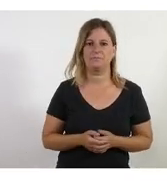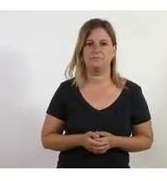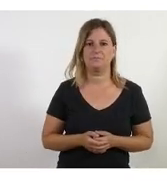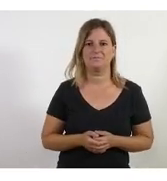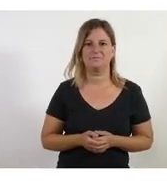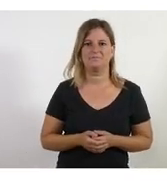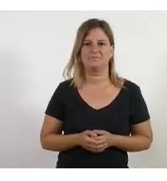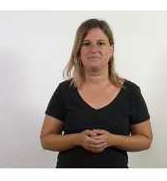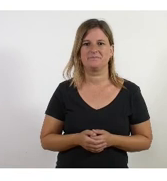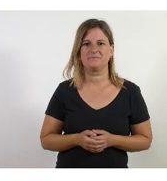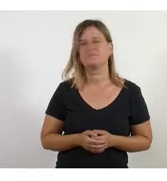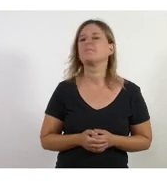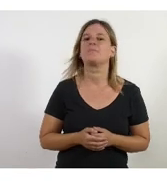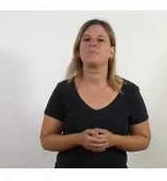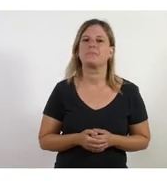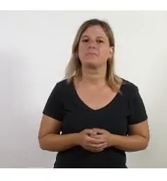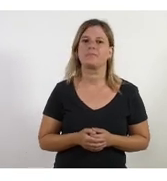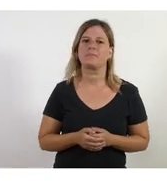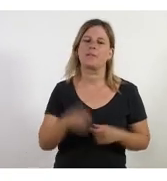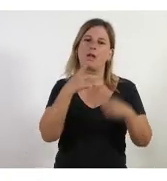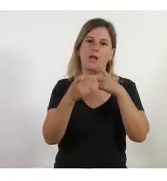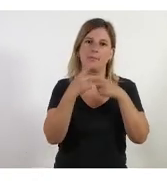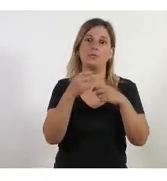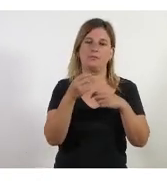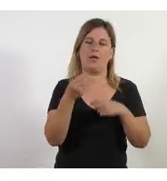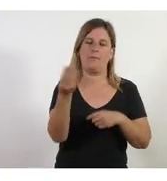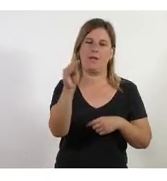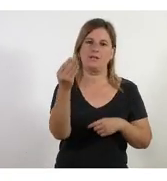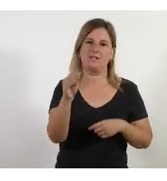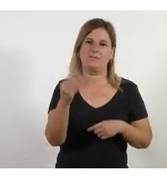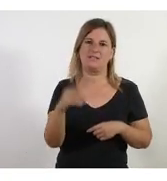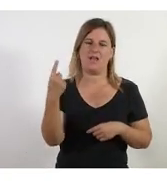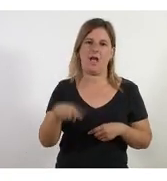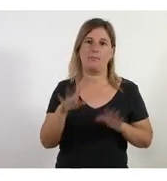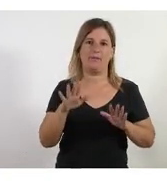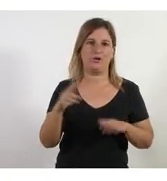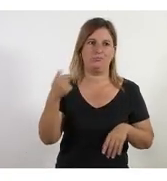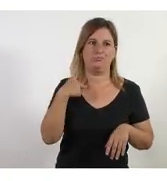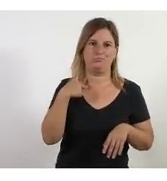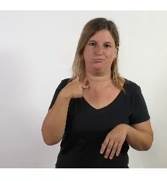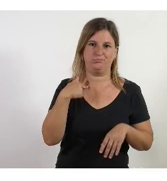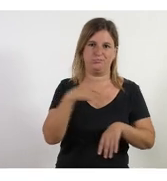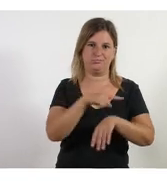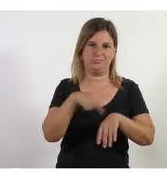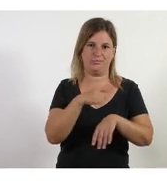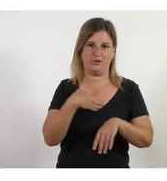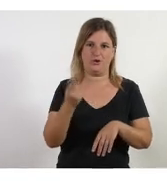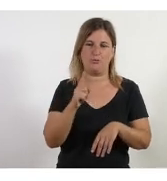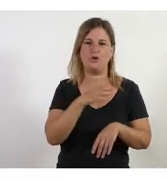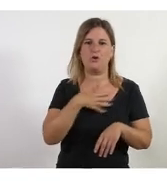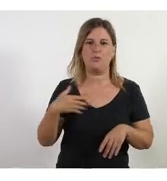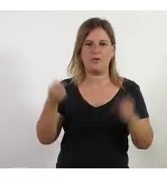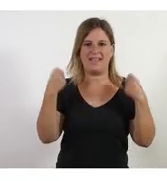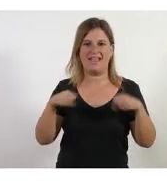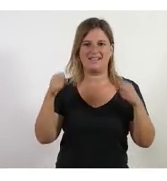Mercè, si et sembla bé, tenim algunes preguntes més, però no m'agradaria que ens quedessin sense temps per fer l'exercici de